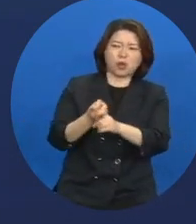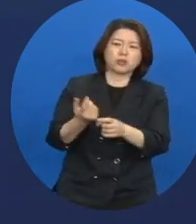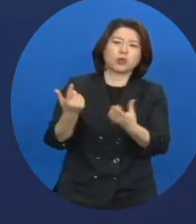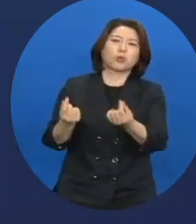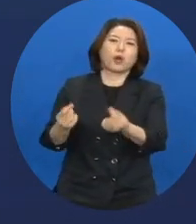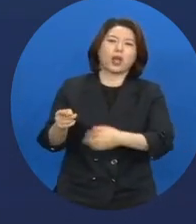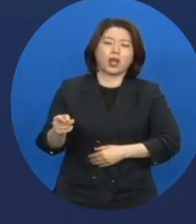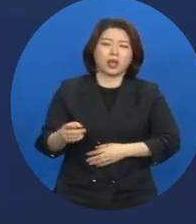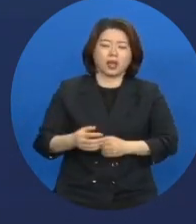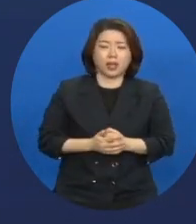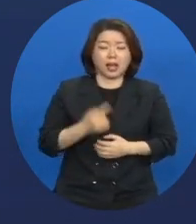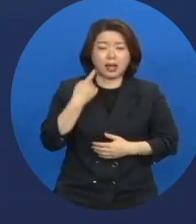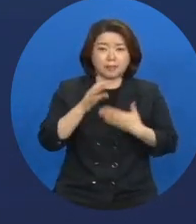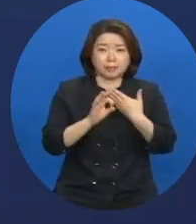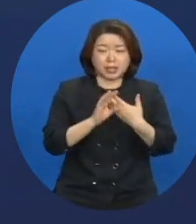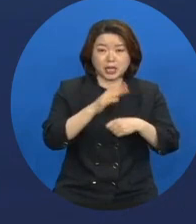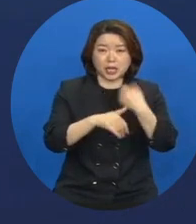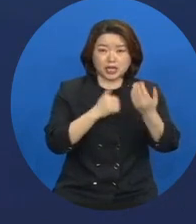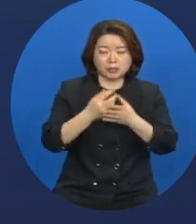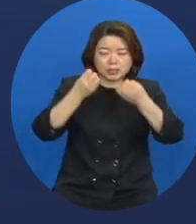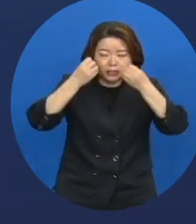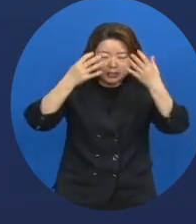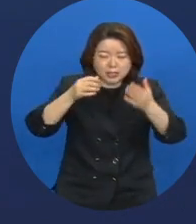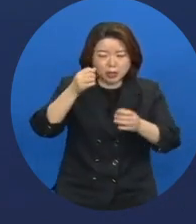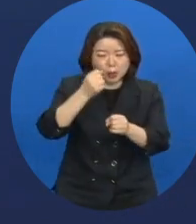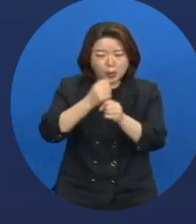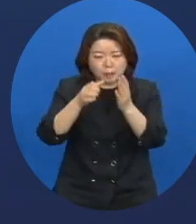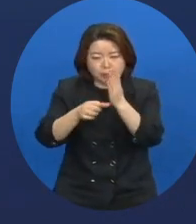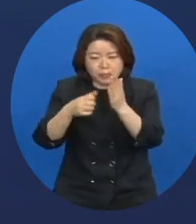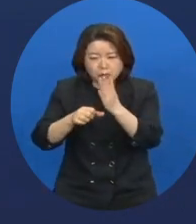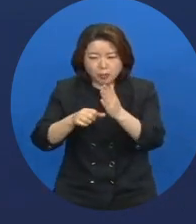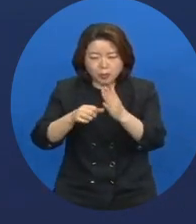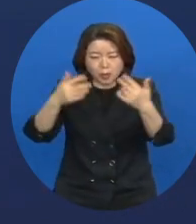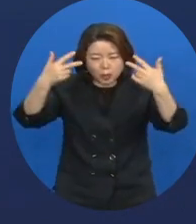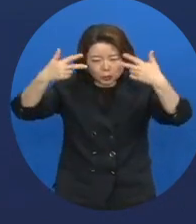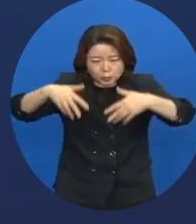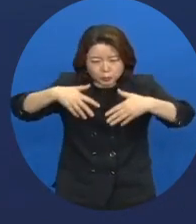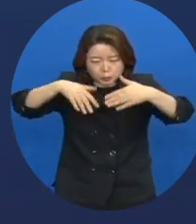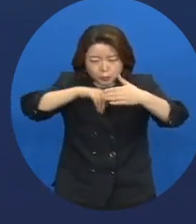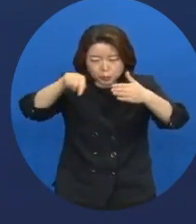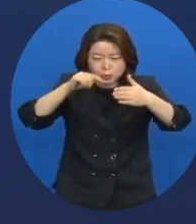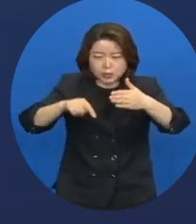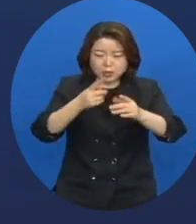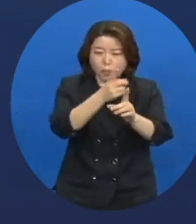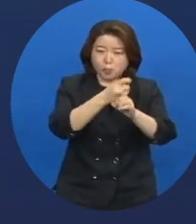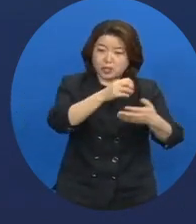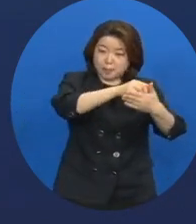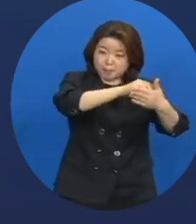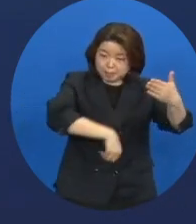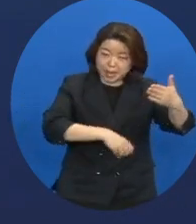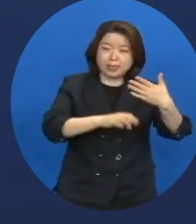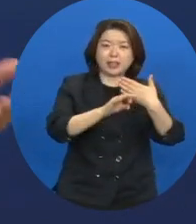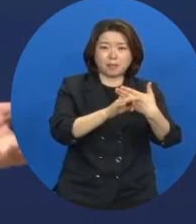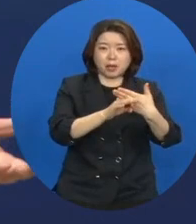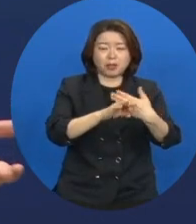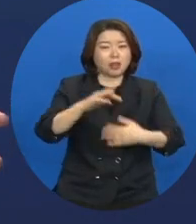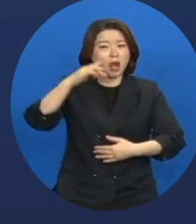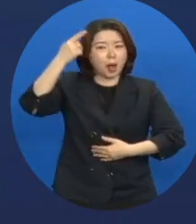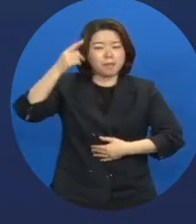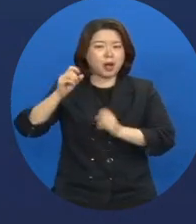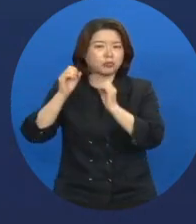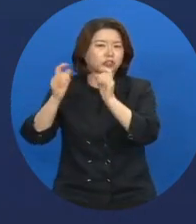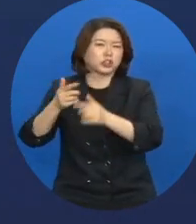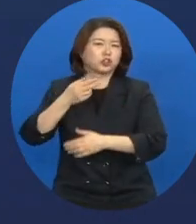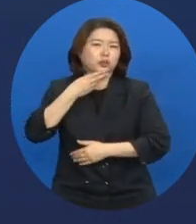하나님께서 새로운 피조물이 될 자격 조건에서 원수는 제외하셨다면 바울은 기회가